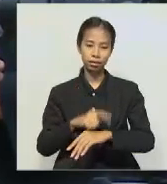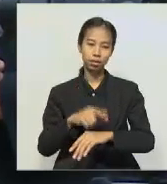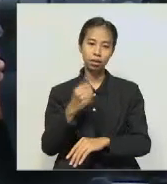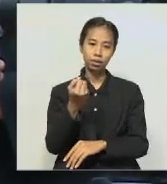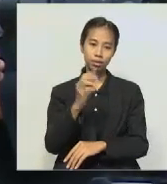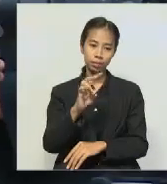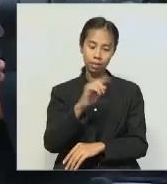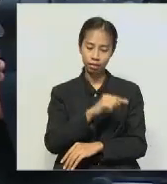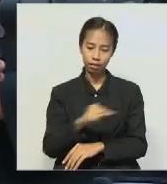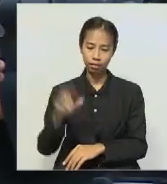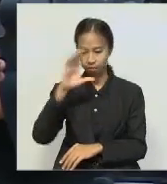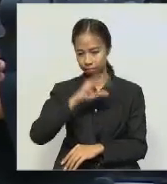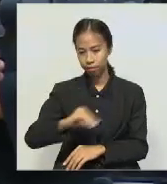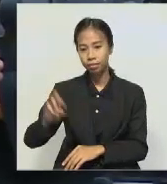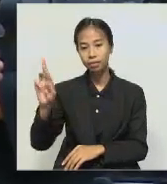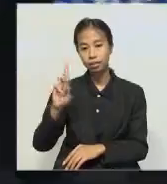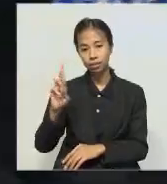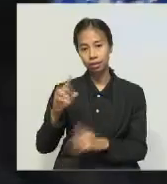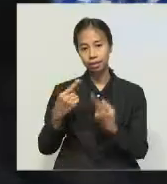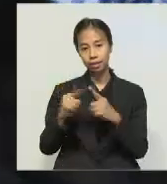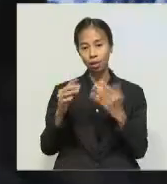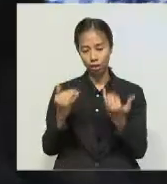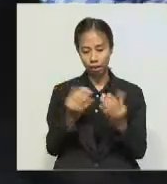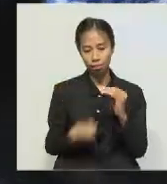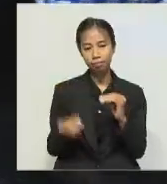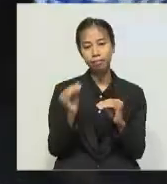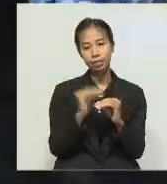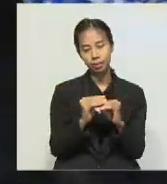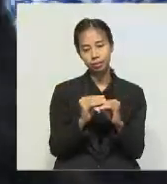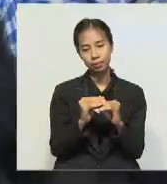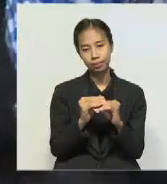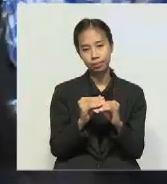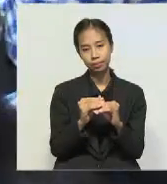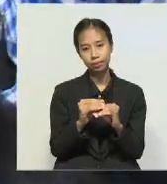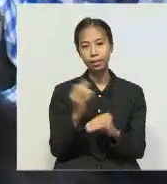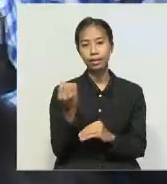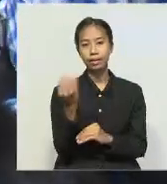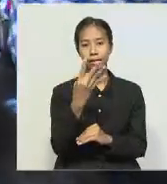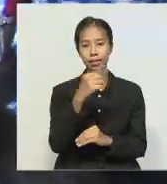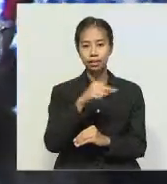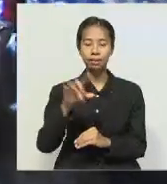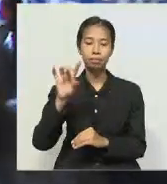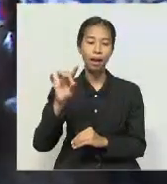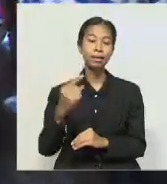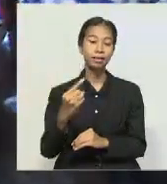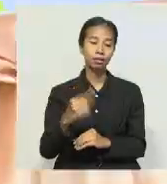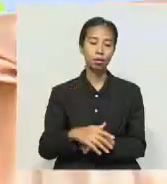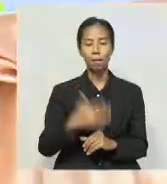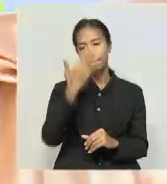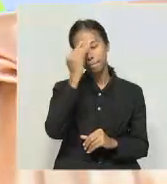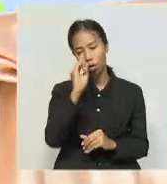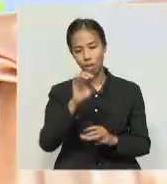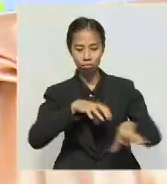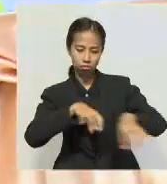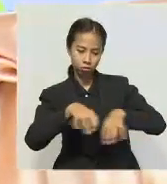า17นาฬิกาถึง24นาฬิกาตอนนี้ก็เพิ่มเติมเข้าไปเป็น4นาฬิกาถึง8นาฬิกาอย่างที่บอกไปนะคะเพื่อเป็น